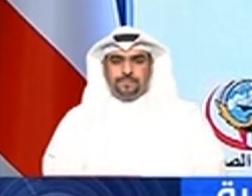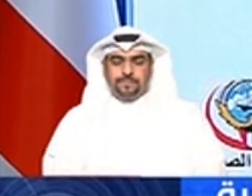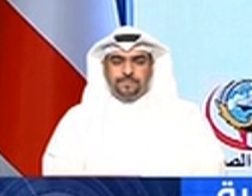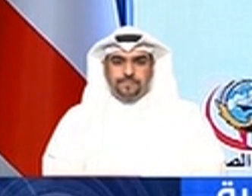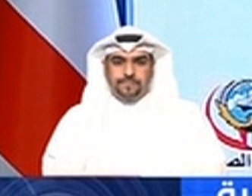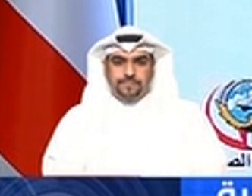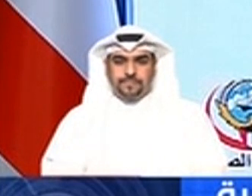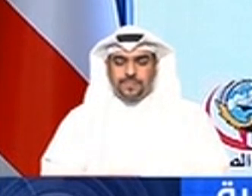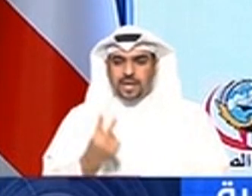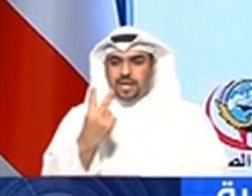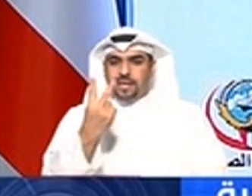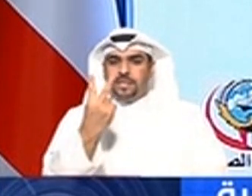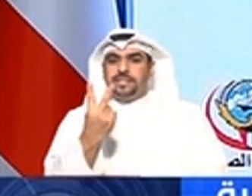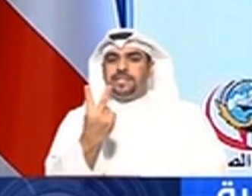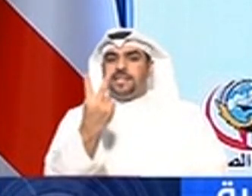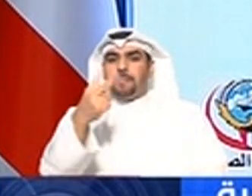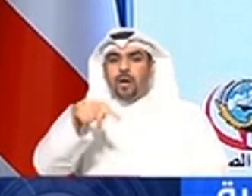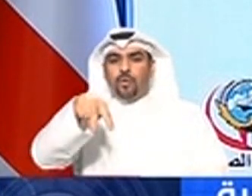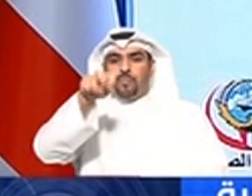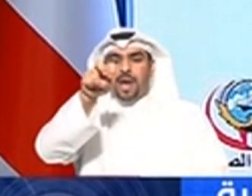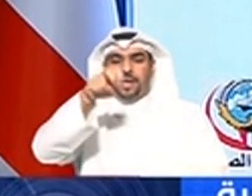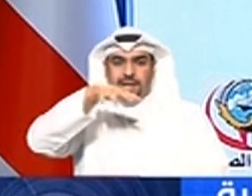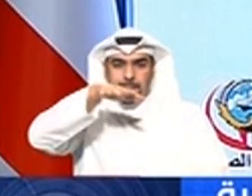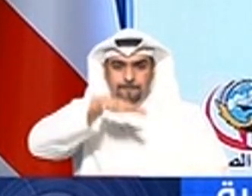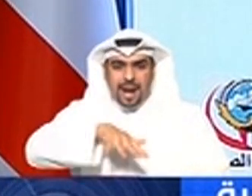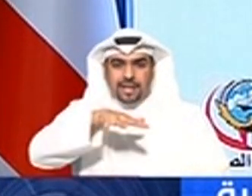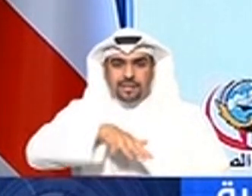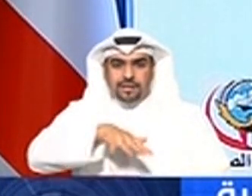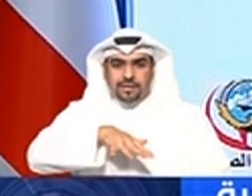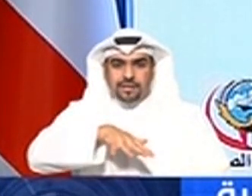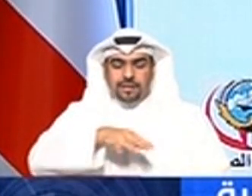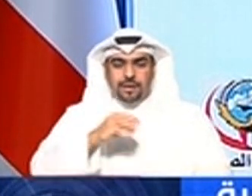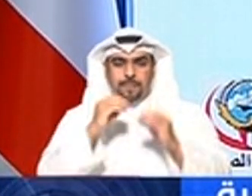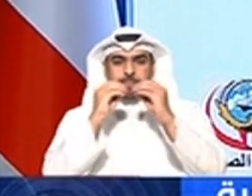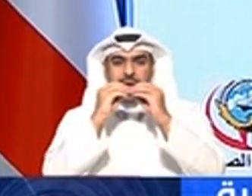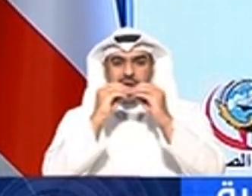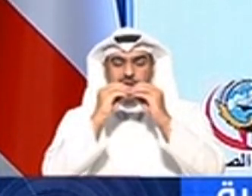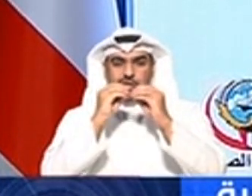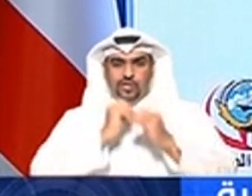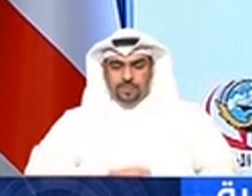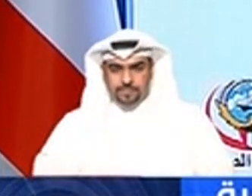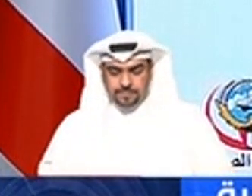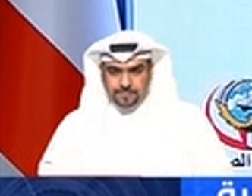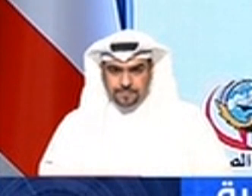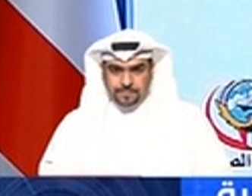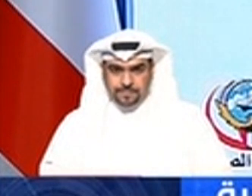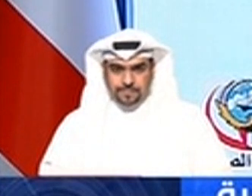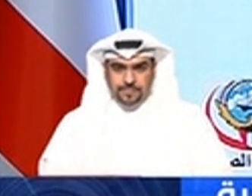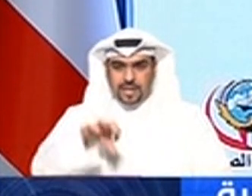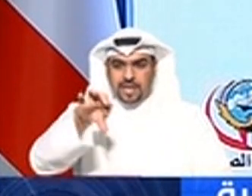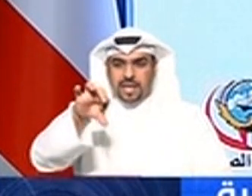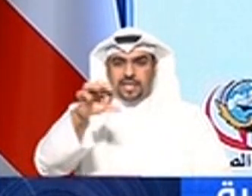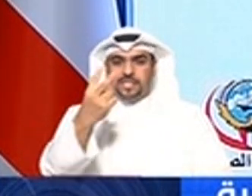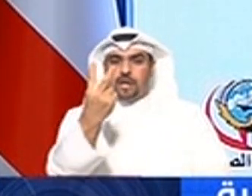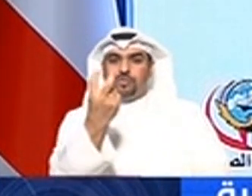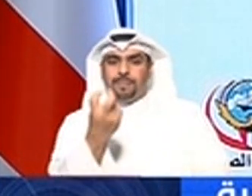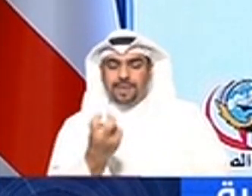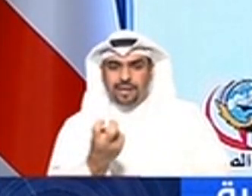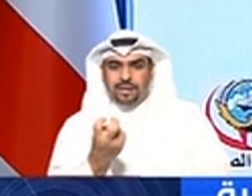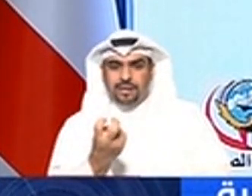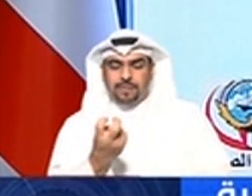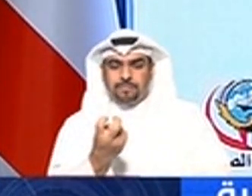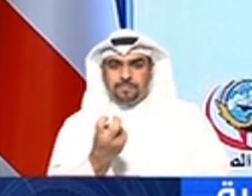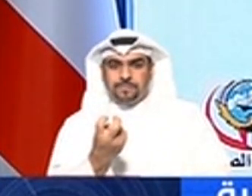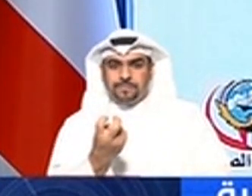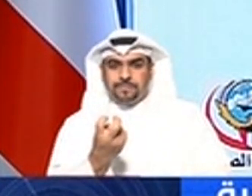و87 حالة لمقيمين من الجنسية البنغلاديشية و79 حالة